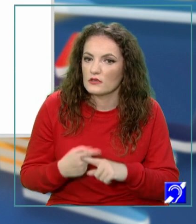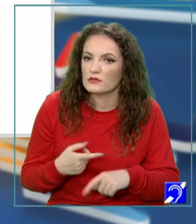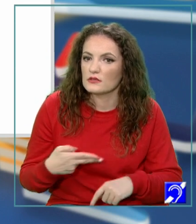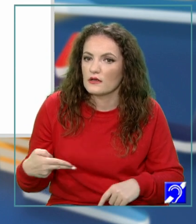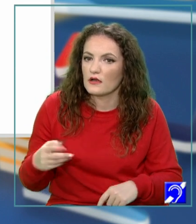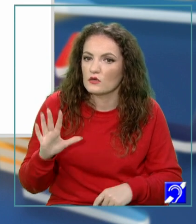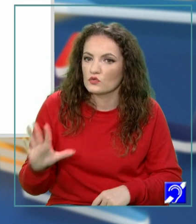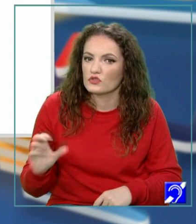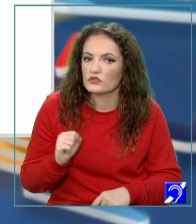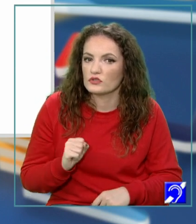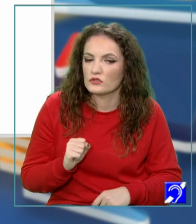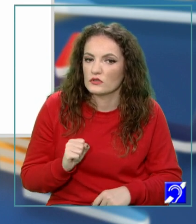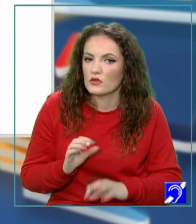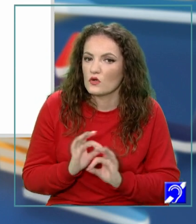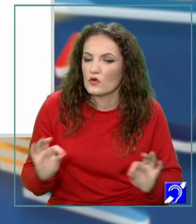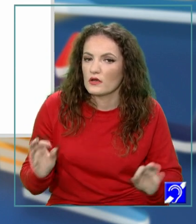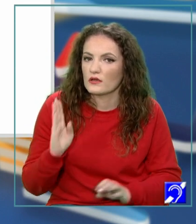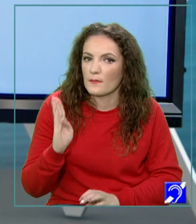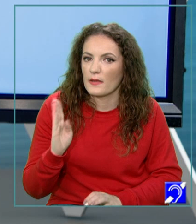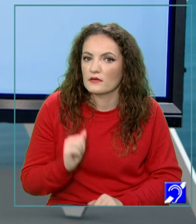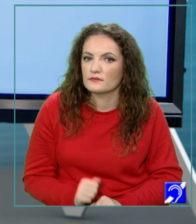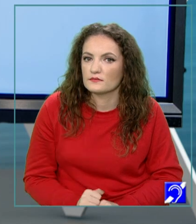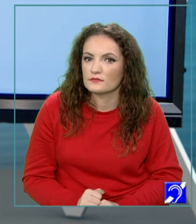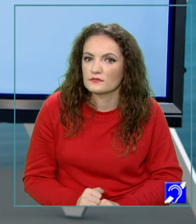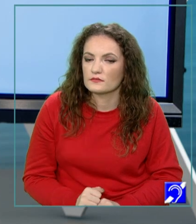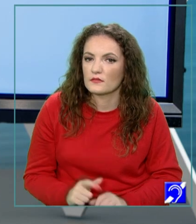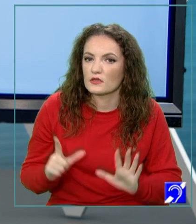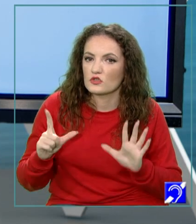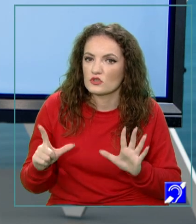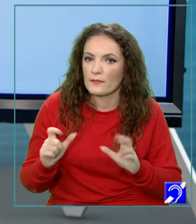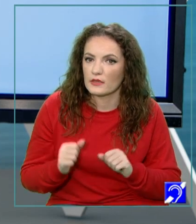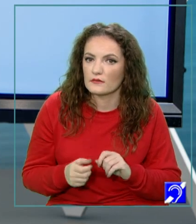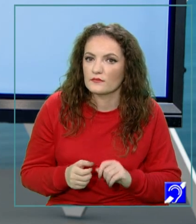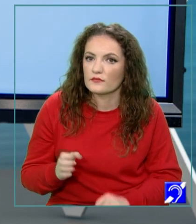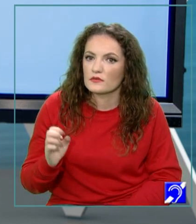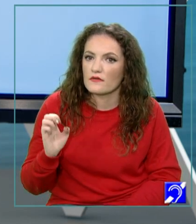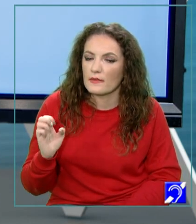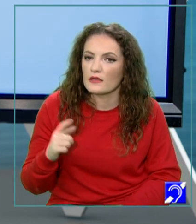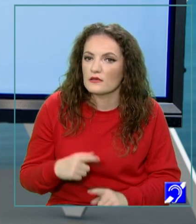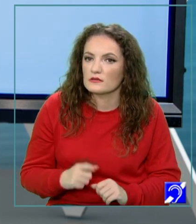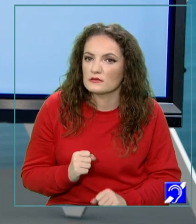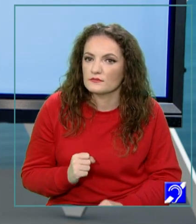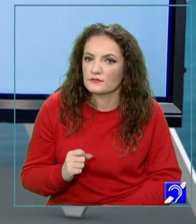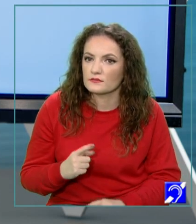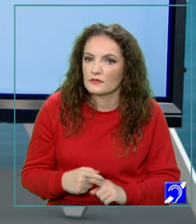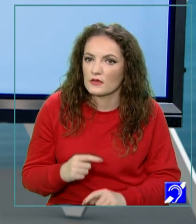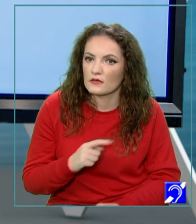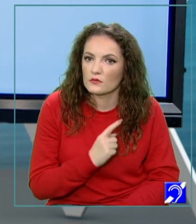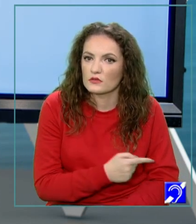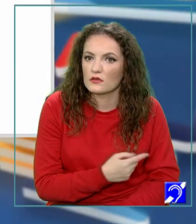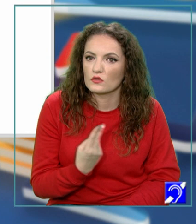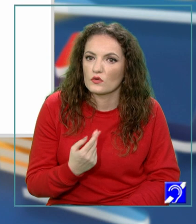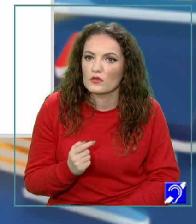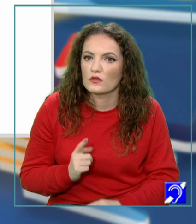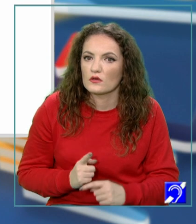5. Rezultă, corect, este punctul B. Exercițiul 7. Se dă această expresie. X pătrat minus 8x plus 12 supra